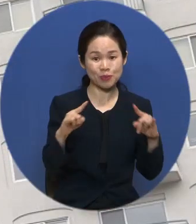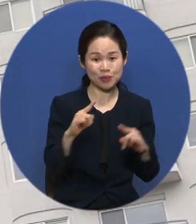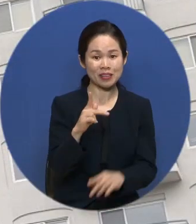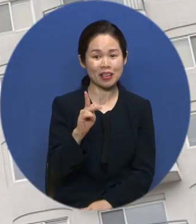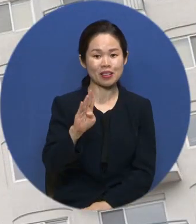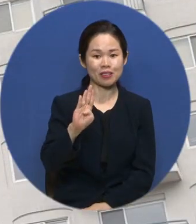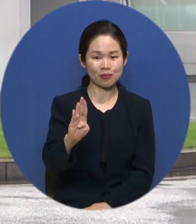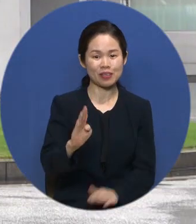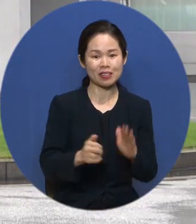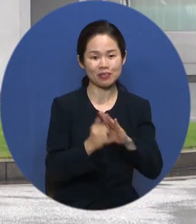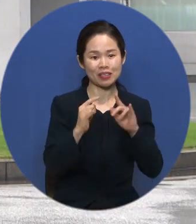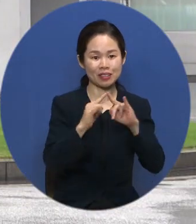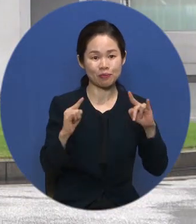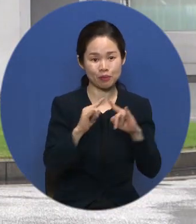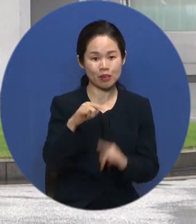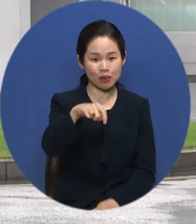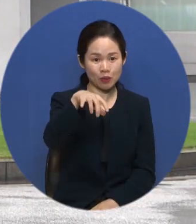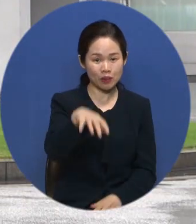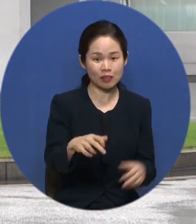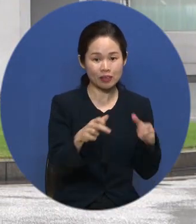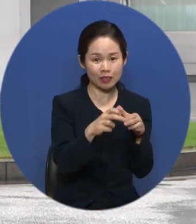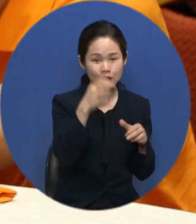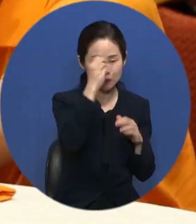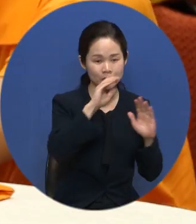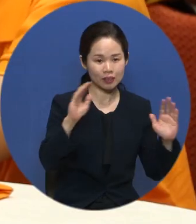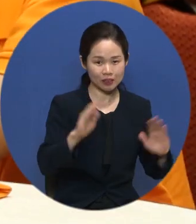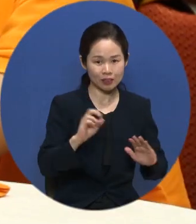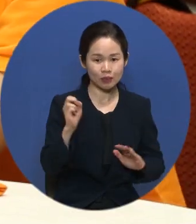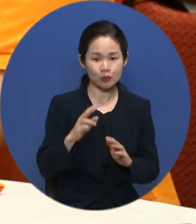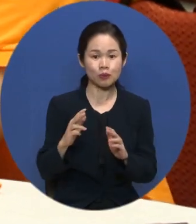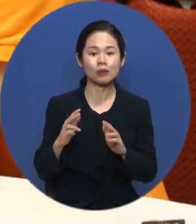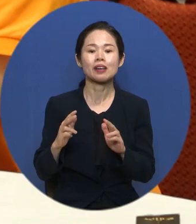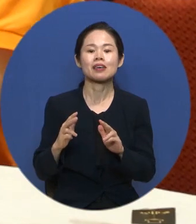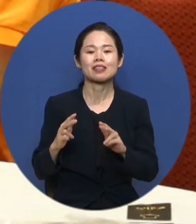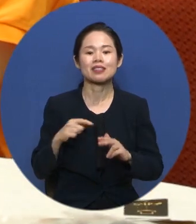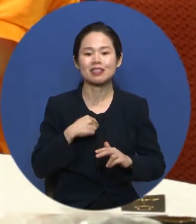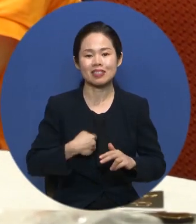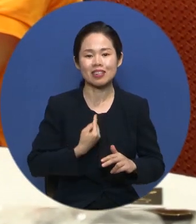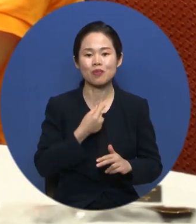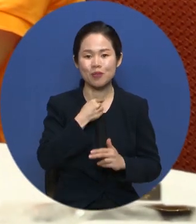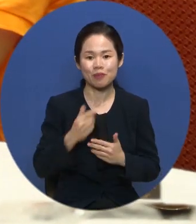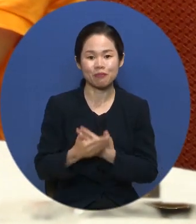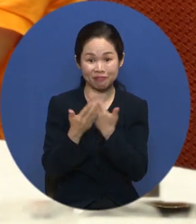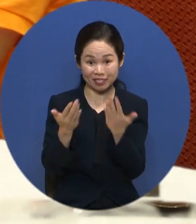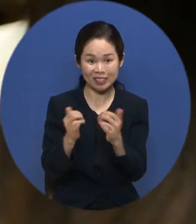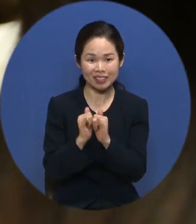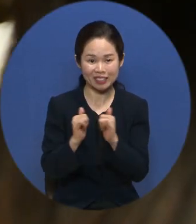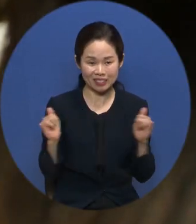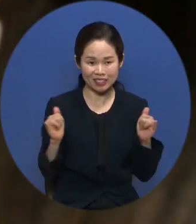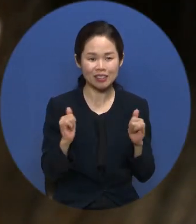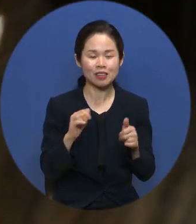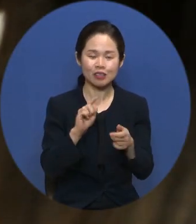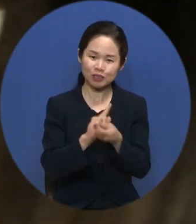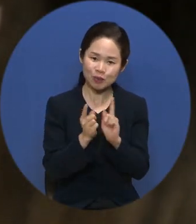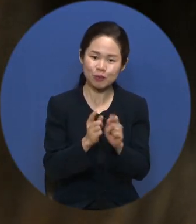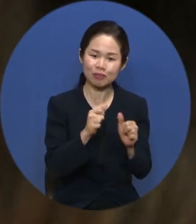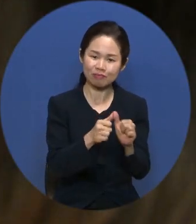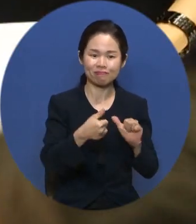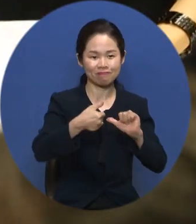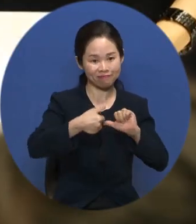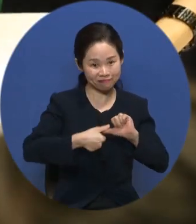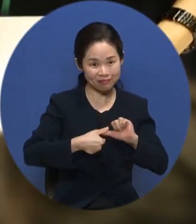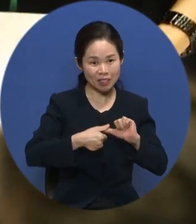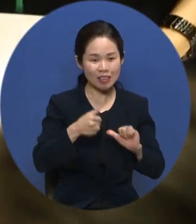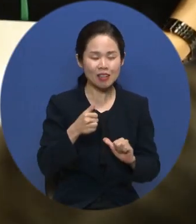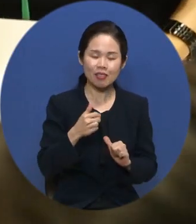이곳에서 장애 고등학생과 자원봉사자들은 서로의 멘티와 멘토가 되어 진로를 찾는 캠프라는 주제로